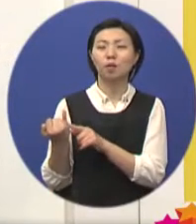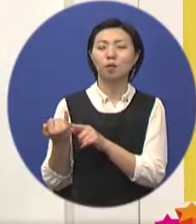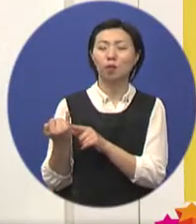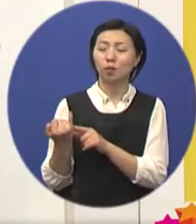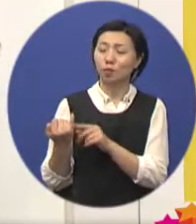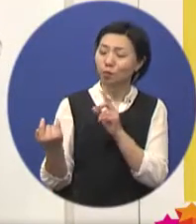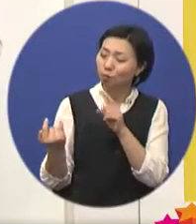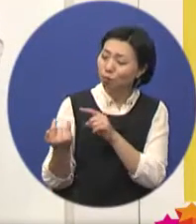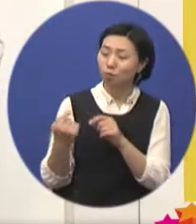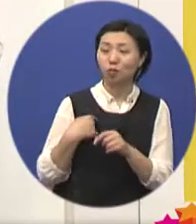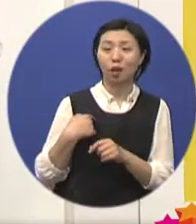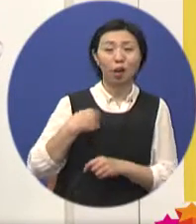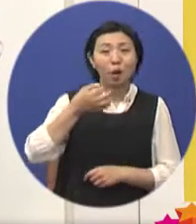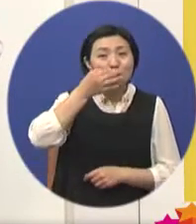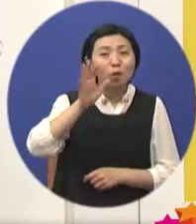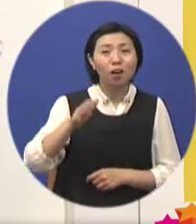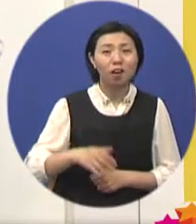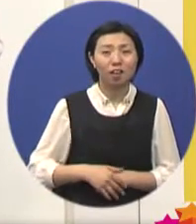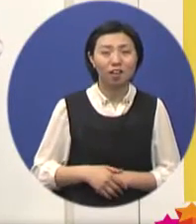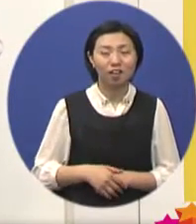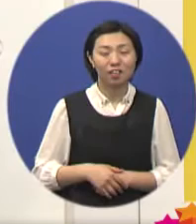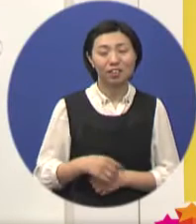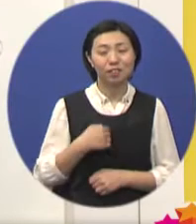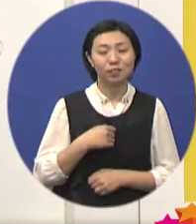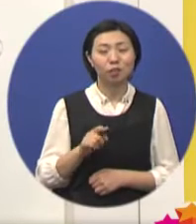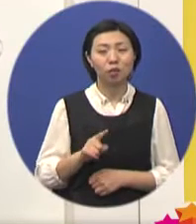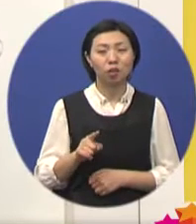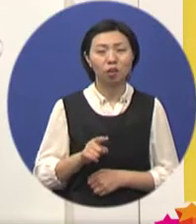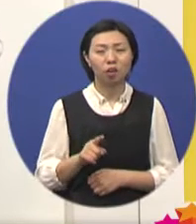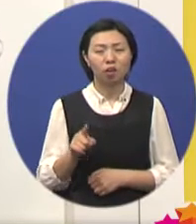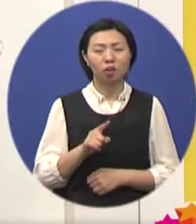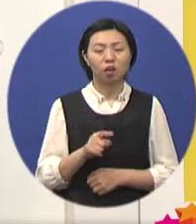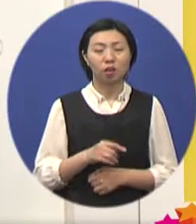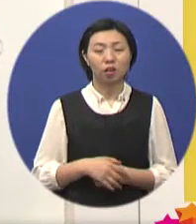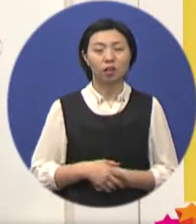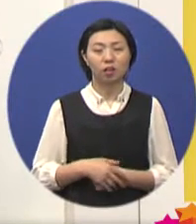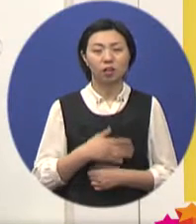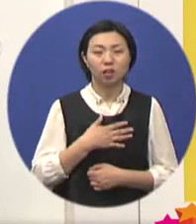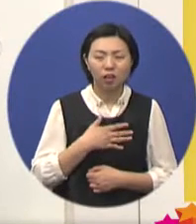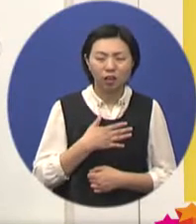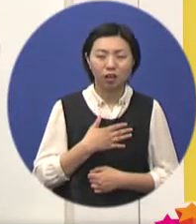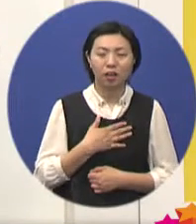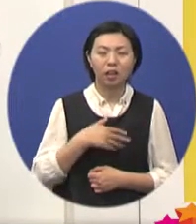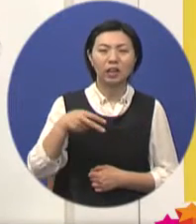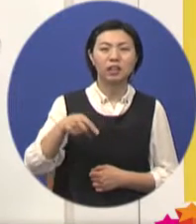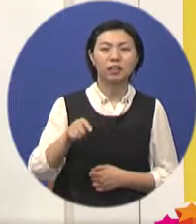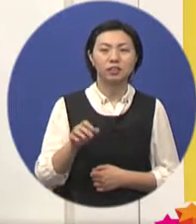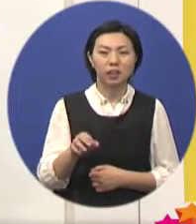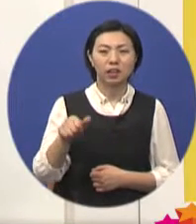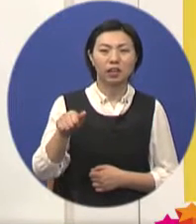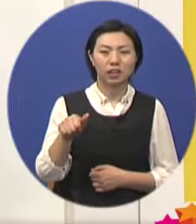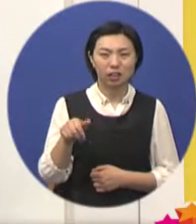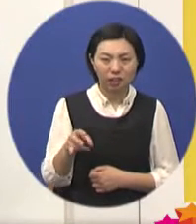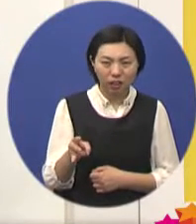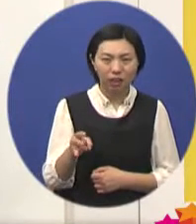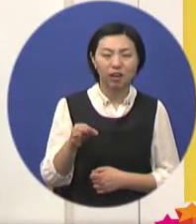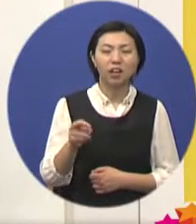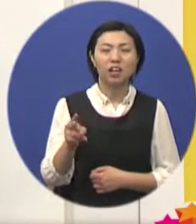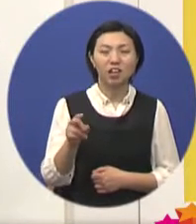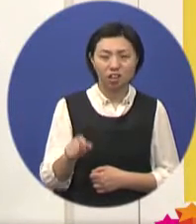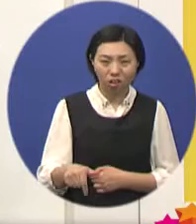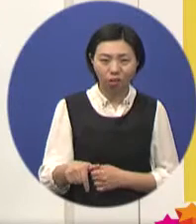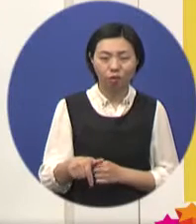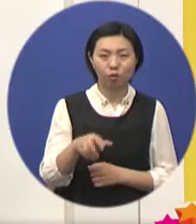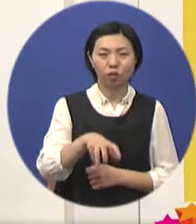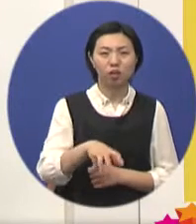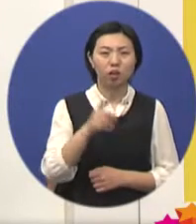서정훈은 안 보입니까요? 아, 네. 어디 갔다 오시길래. 네. 상계역에서 전화가 이제